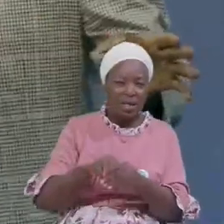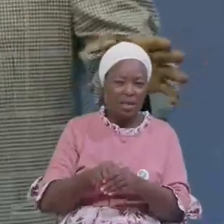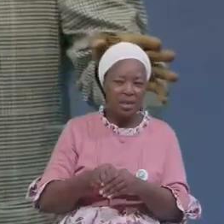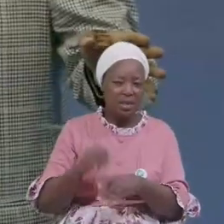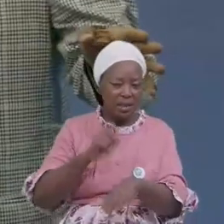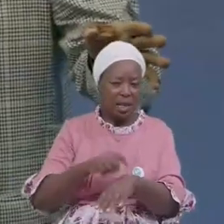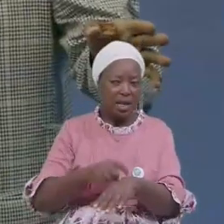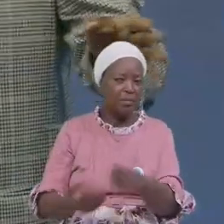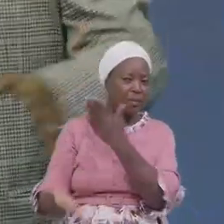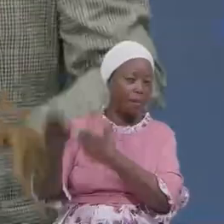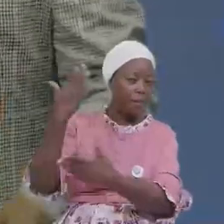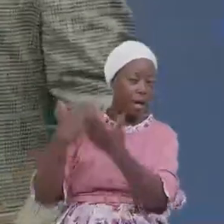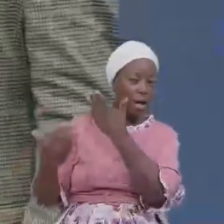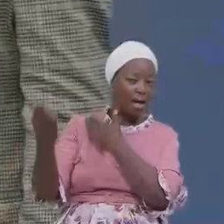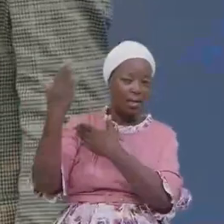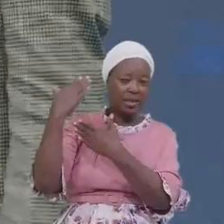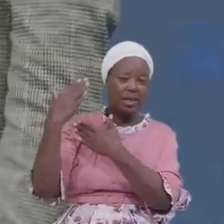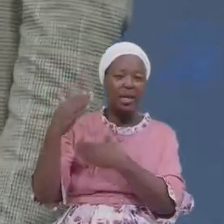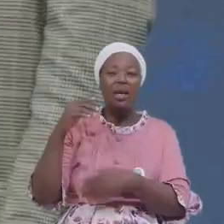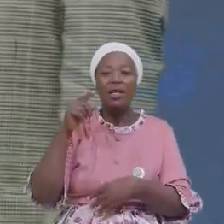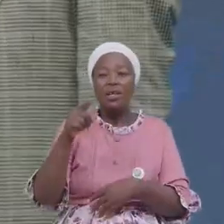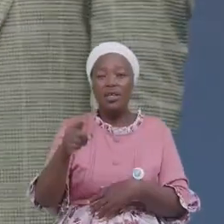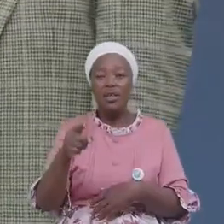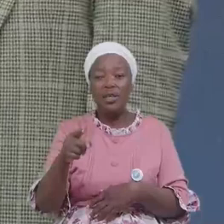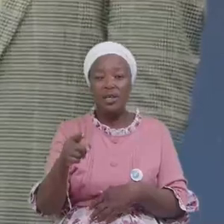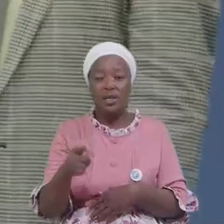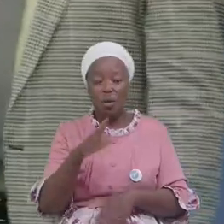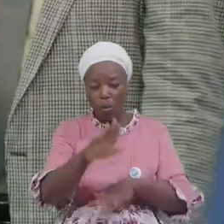dans lesquels vous marchiez autrefois,